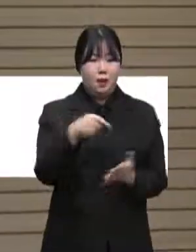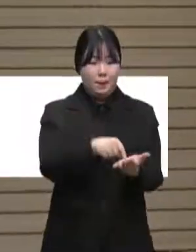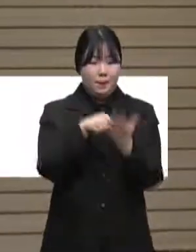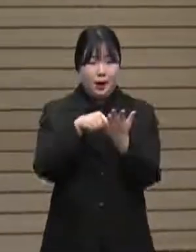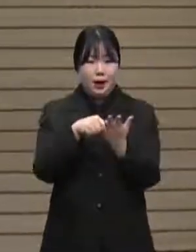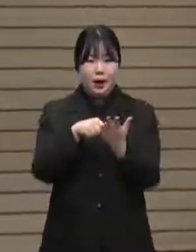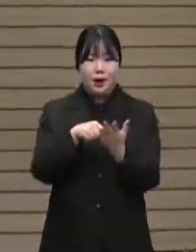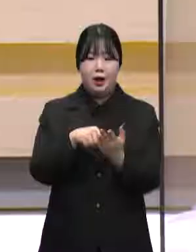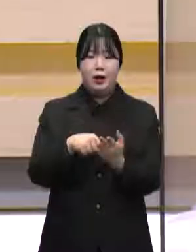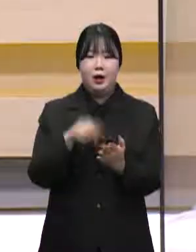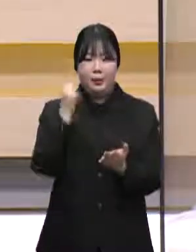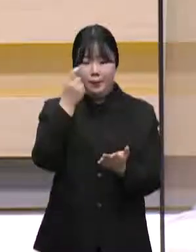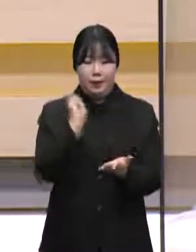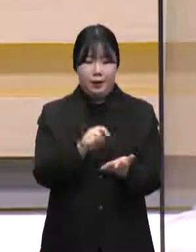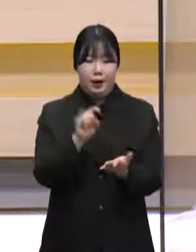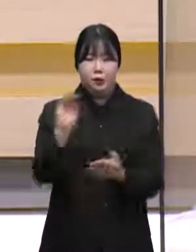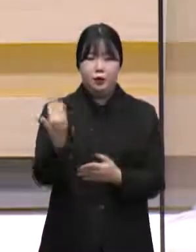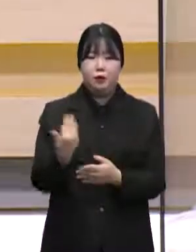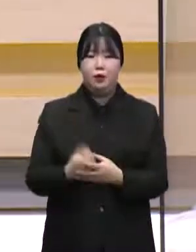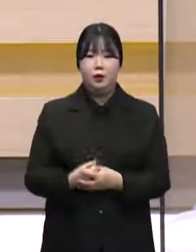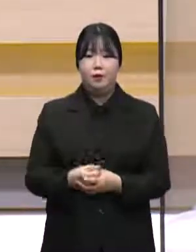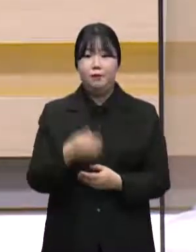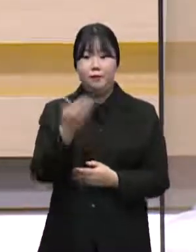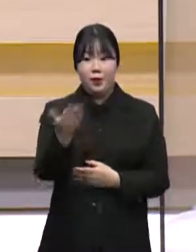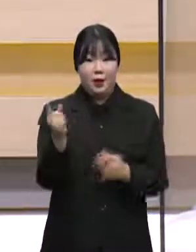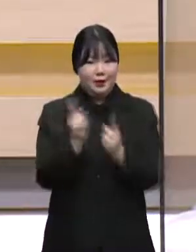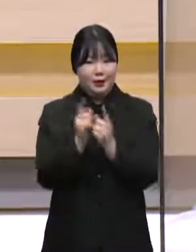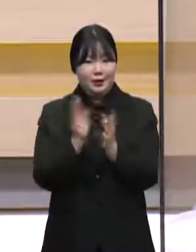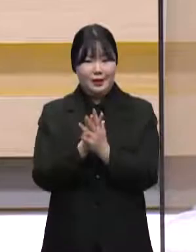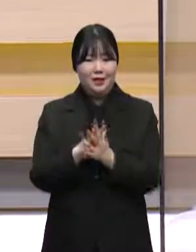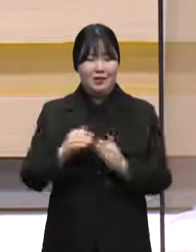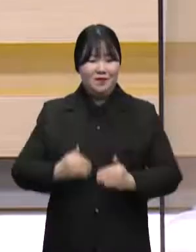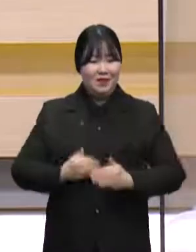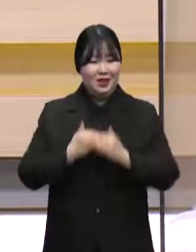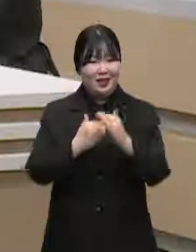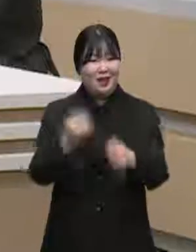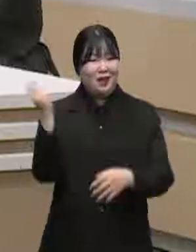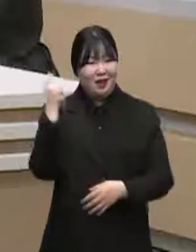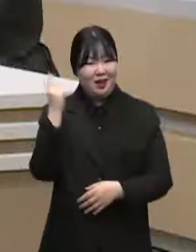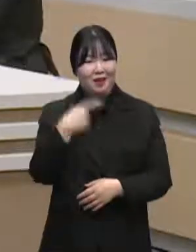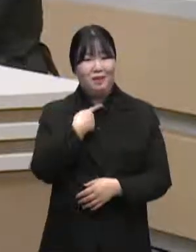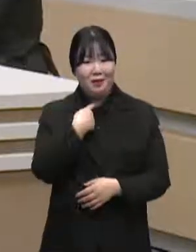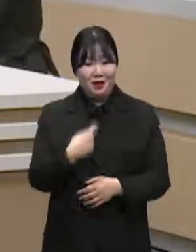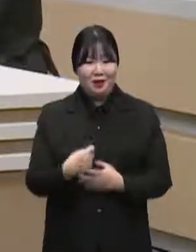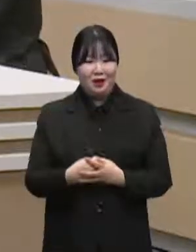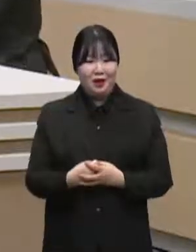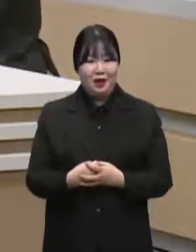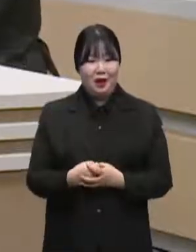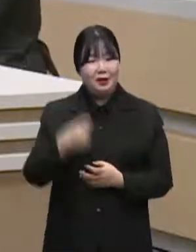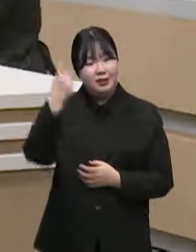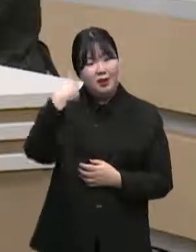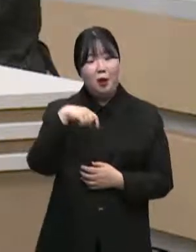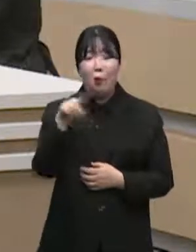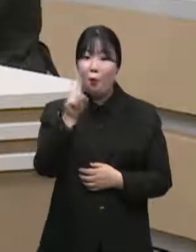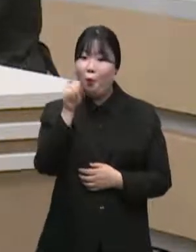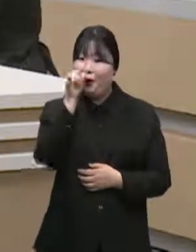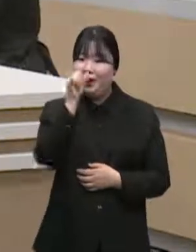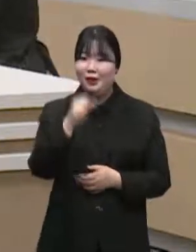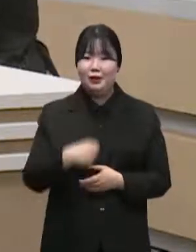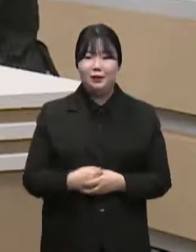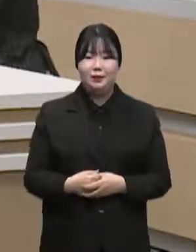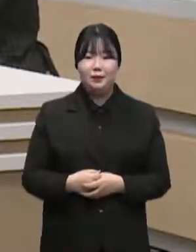주셨습니다 4 이번 강의는 갠 것 중 가는게 에서 직접 진행한다고 들었는데 느낀 점도 참 많았을 것 같아요 영아 요